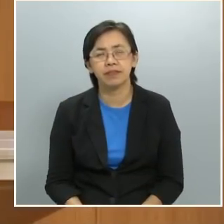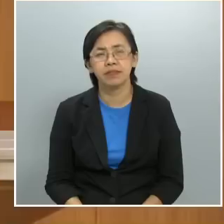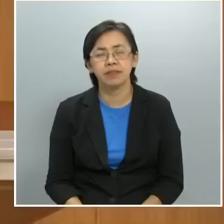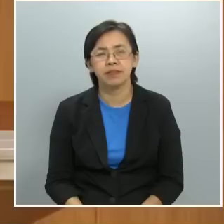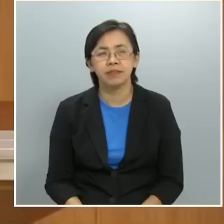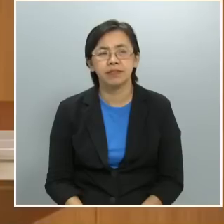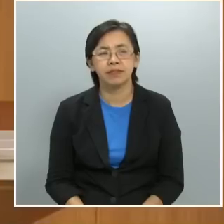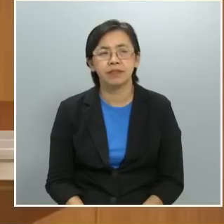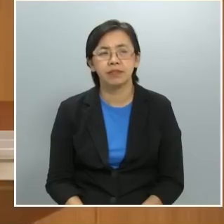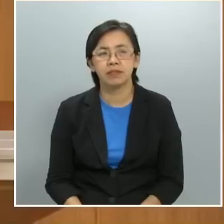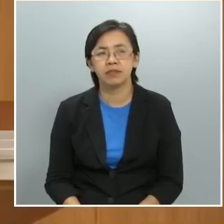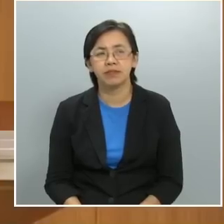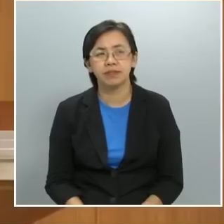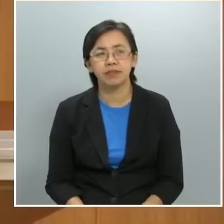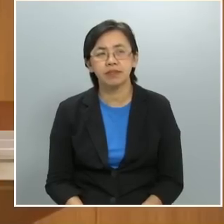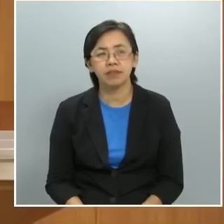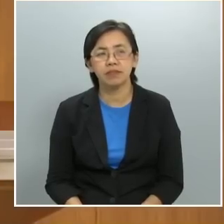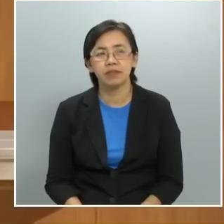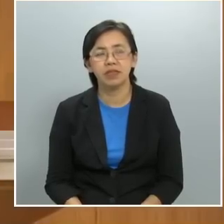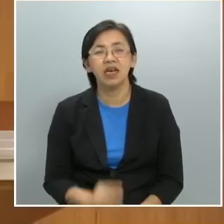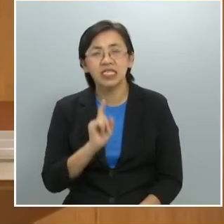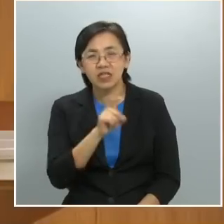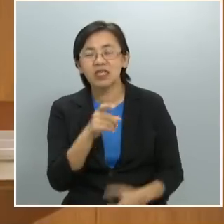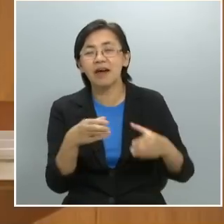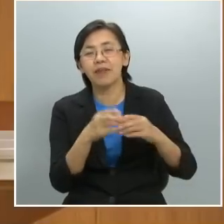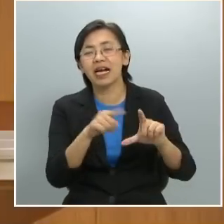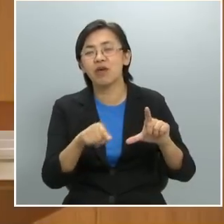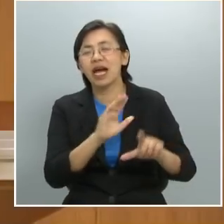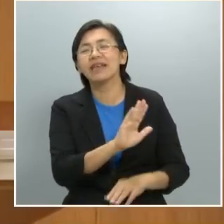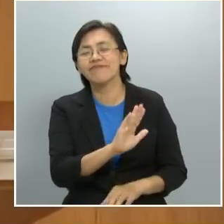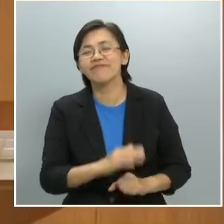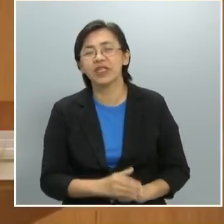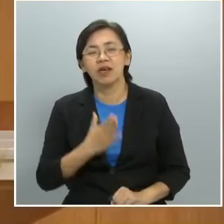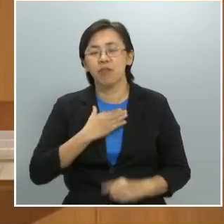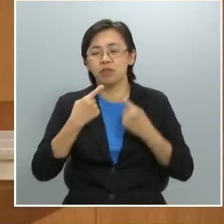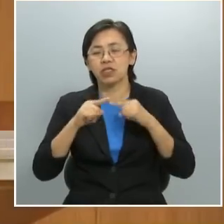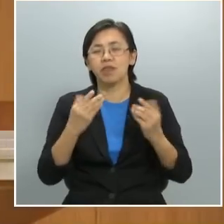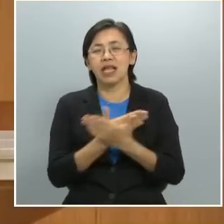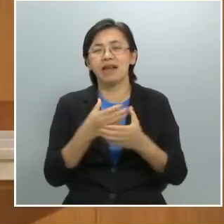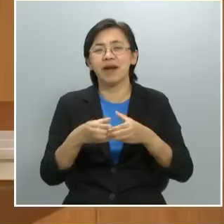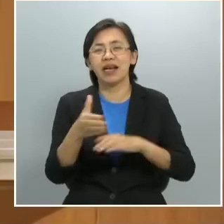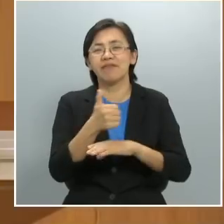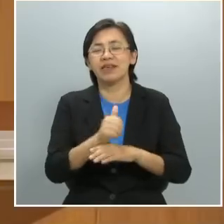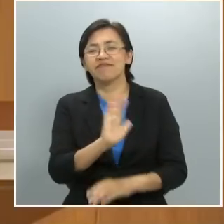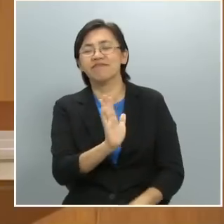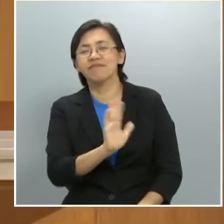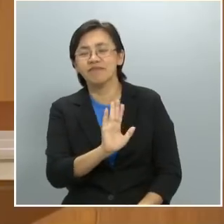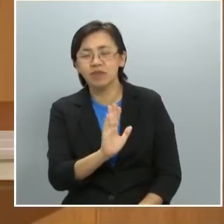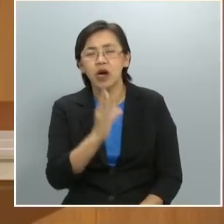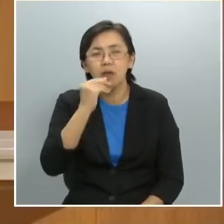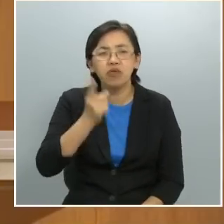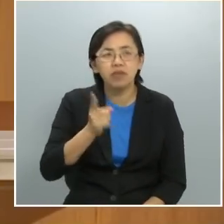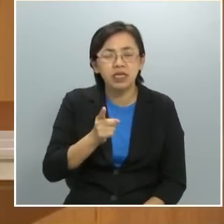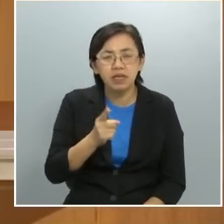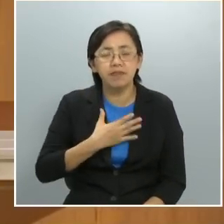เอง อันนี้ต้องถามก้าวไกลเองนะครับผมเชื่อว่าเรื่องนี้ผมไม่สามารถตอบแทนพักได้แล้วก็เช่นเดิมครับการตัดสินใ